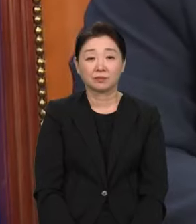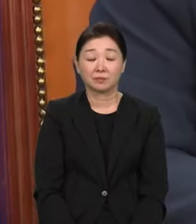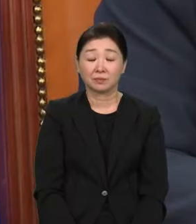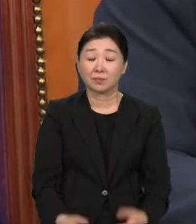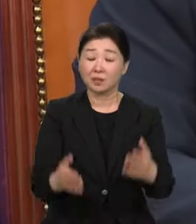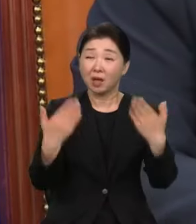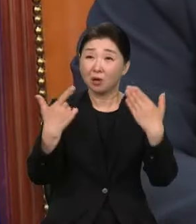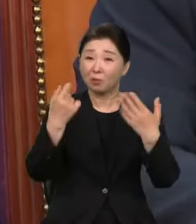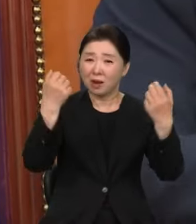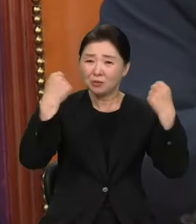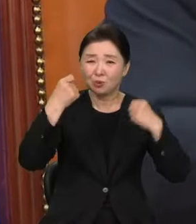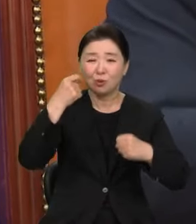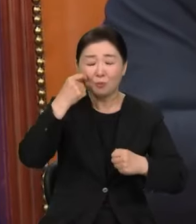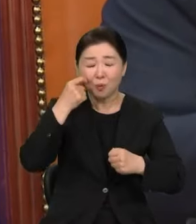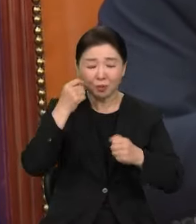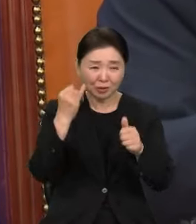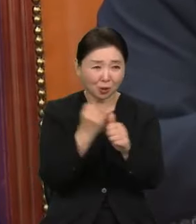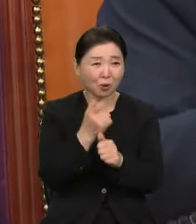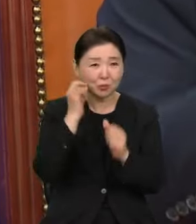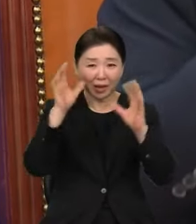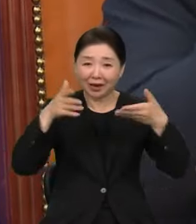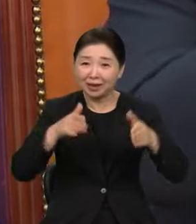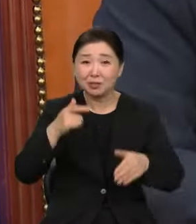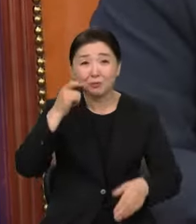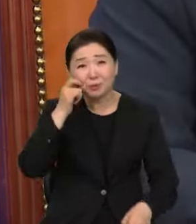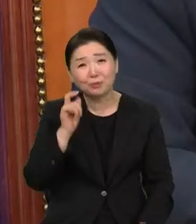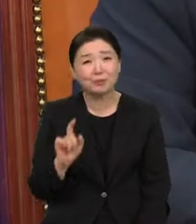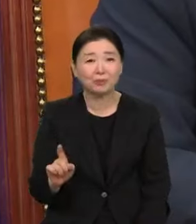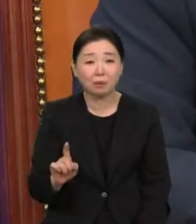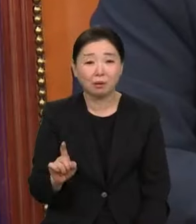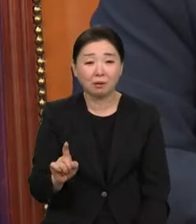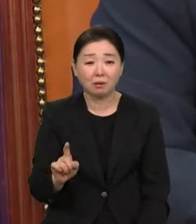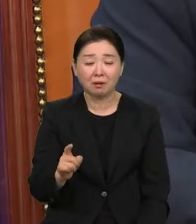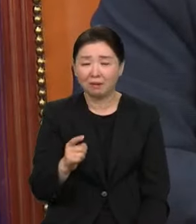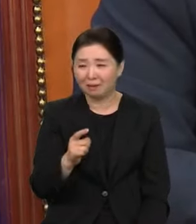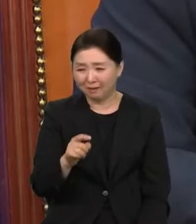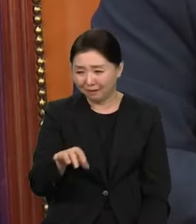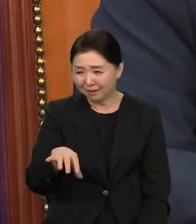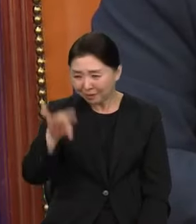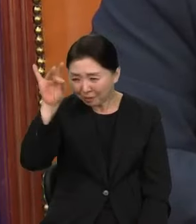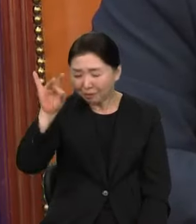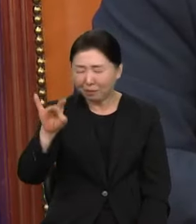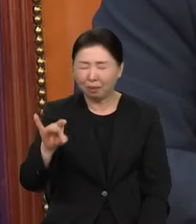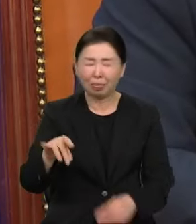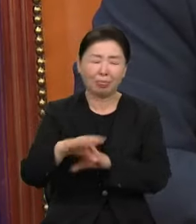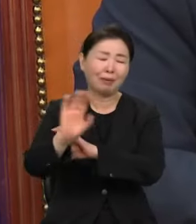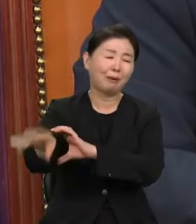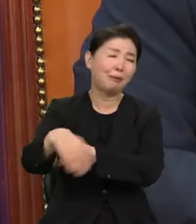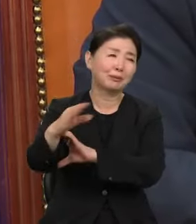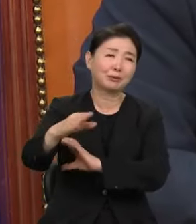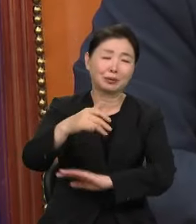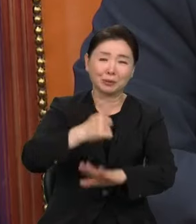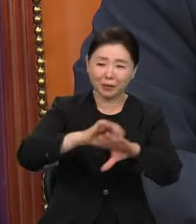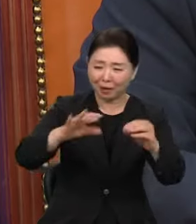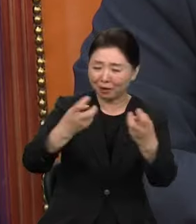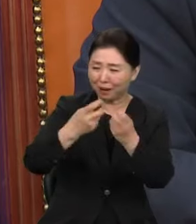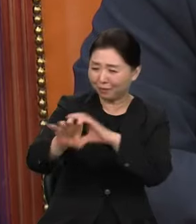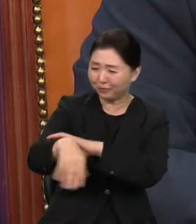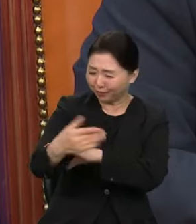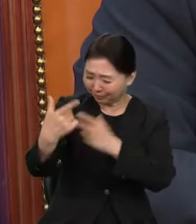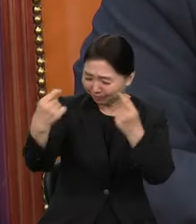학교를 일찍 졸업 못해서 결혼을 못하고 아이를 못 낳습니까? 진단부터가 얼치기니까 처방도 제대로